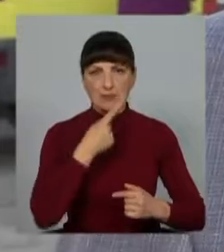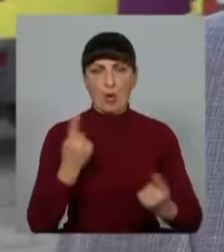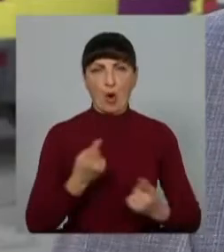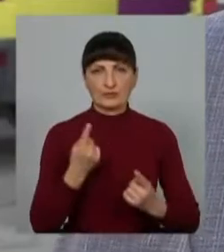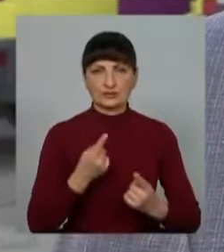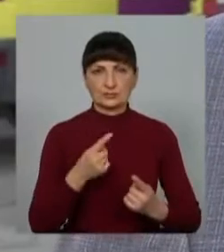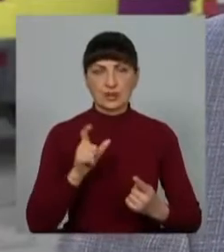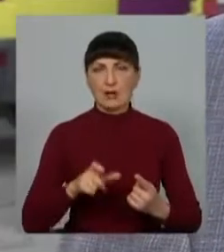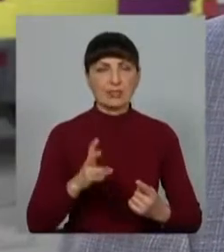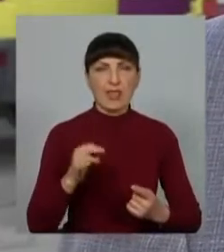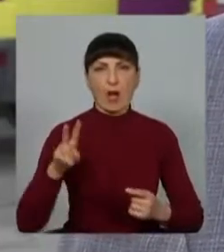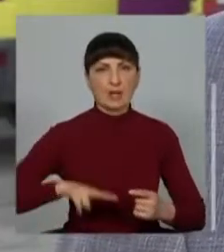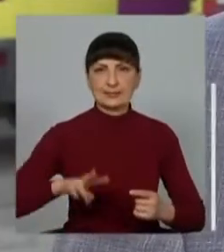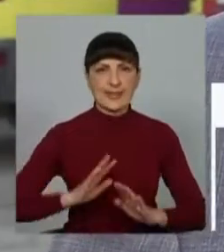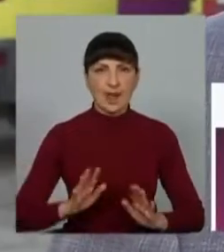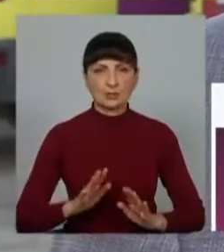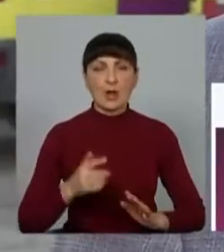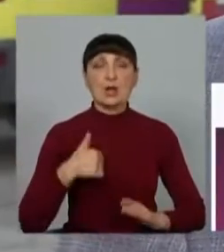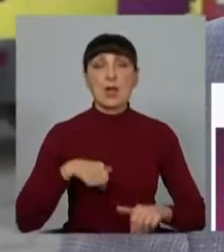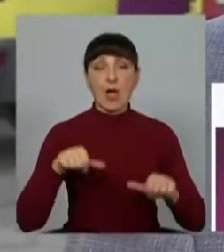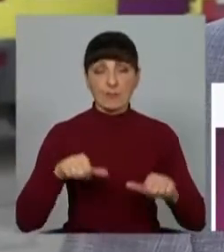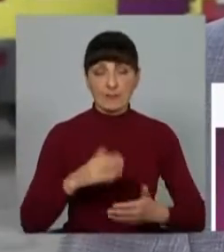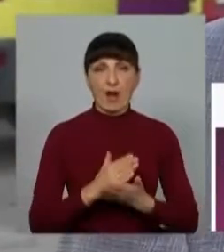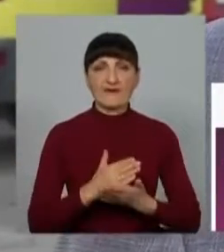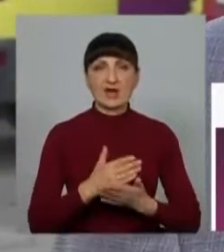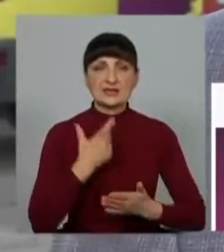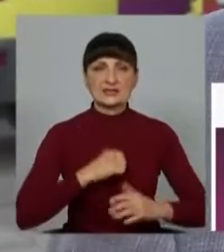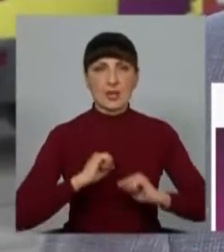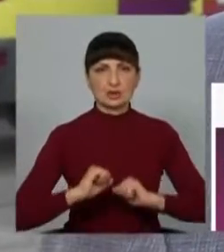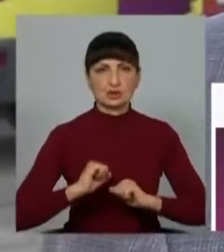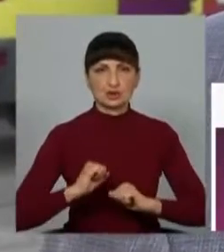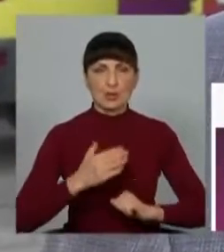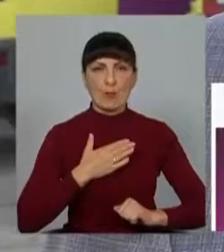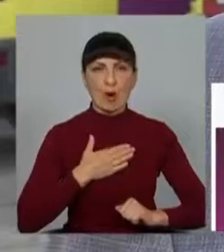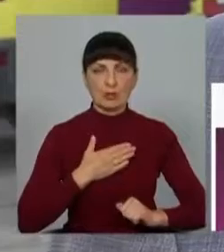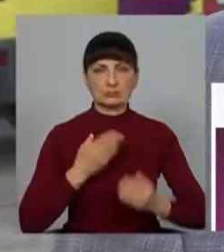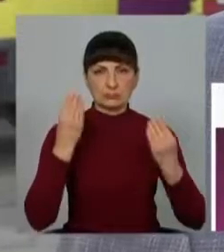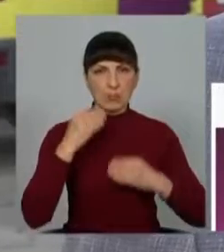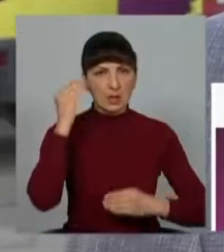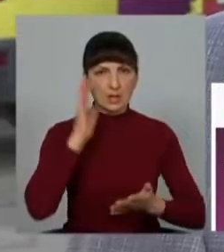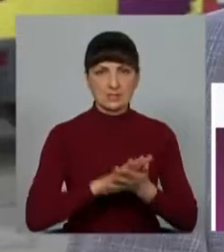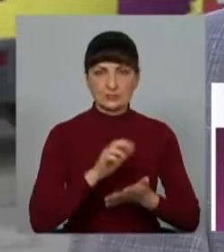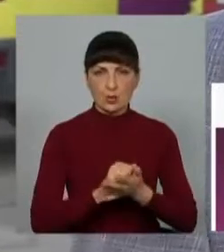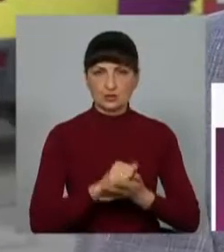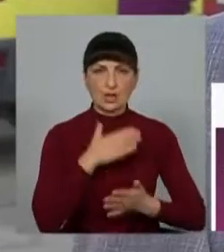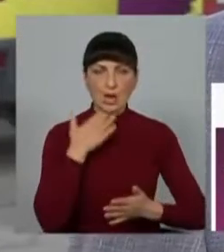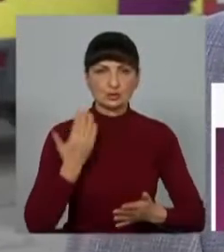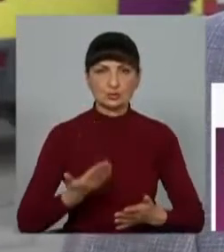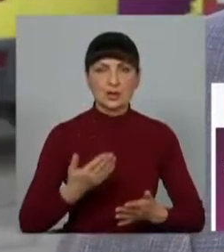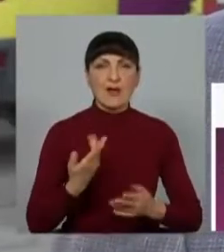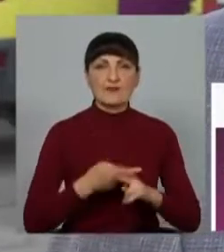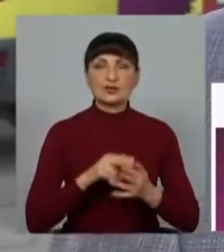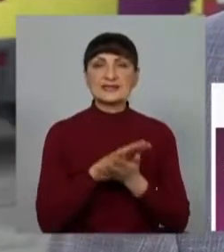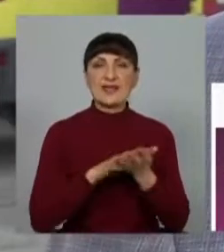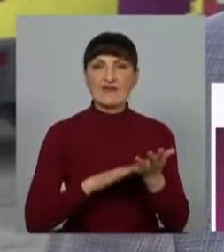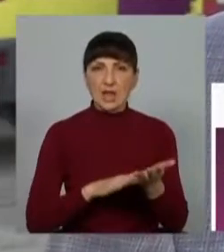как гражданин. Вот. Я имею право отстаивать свои честь и достоинство. Вот. В данном